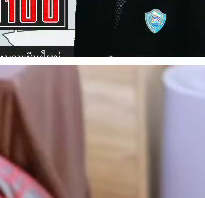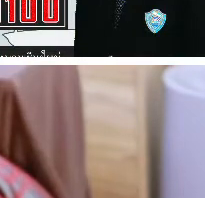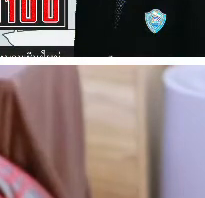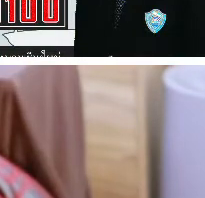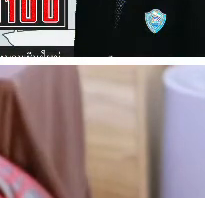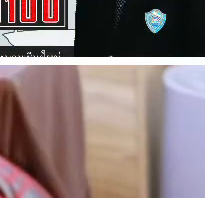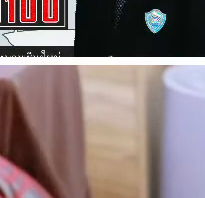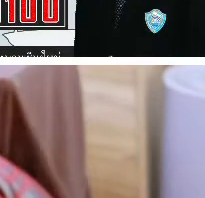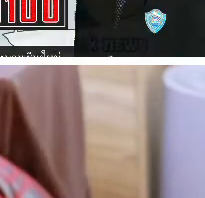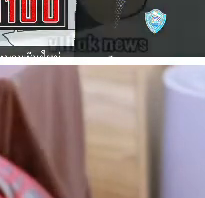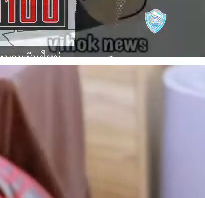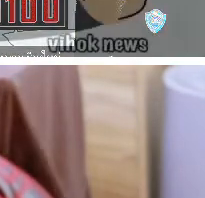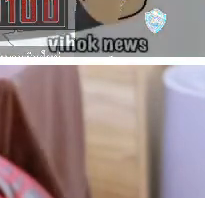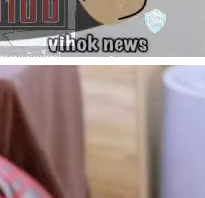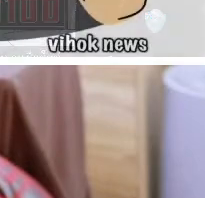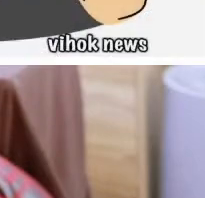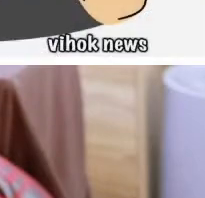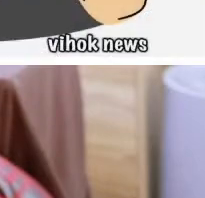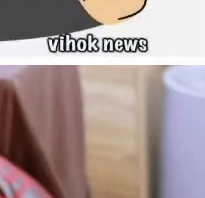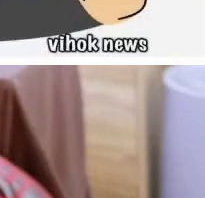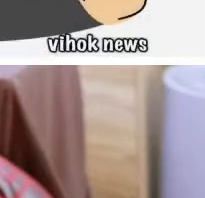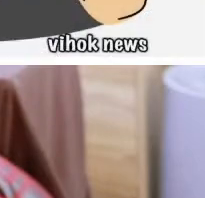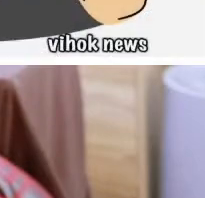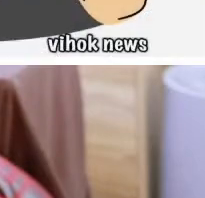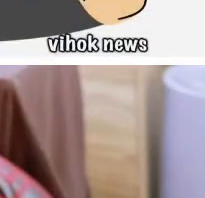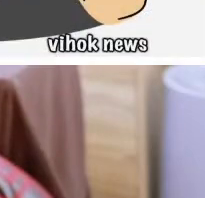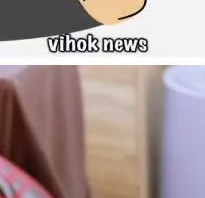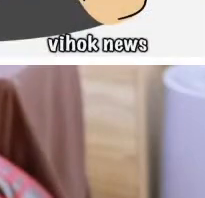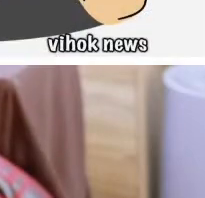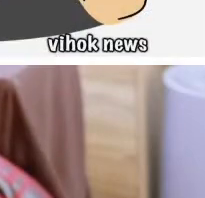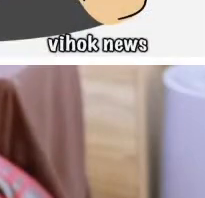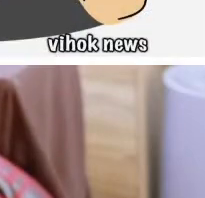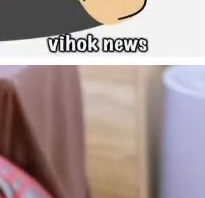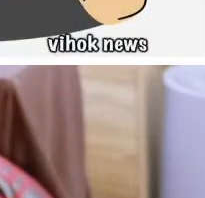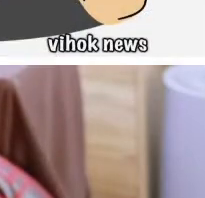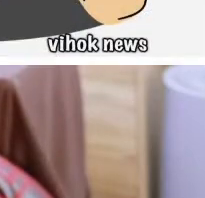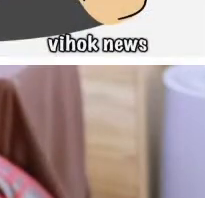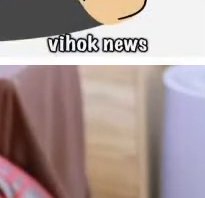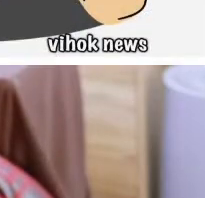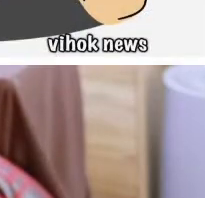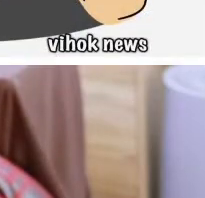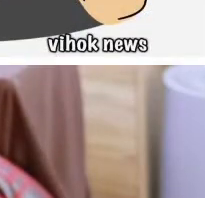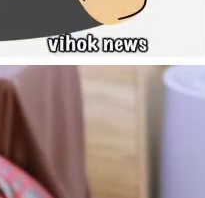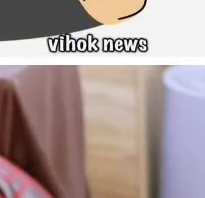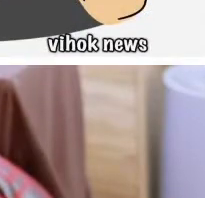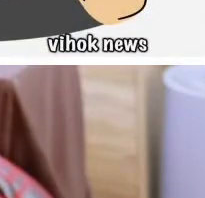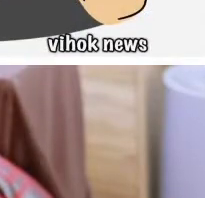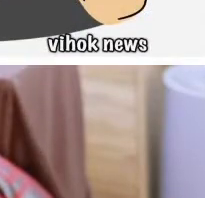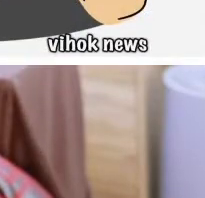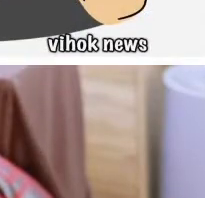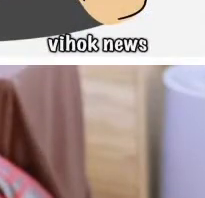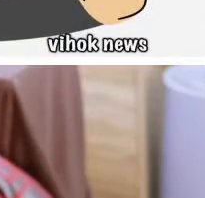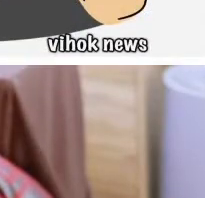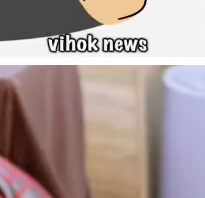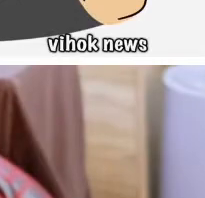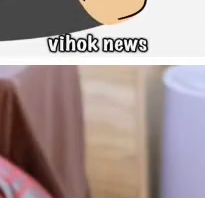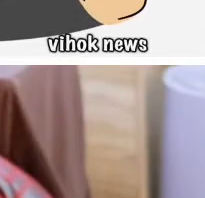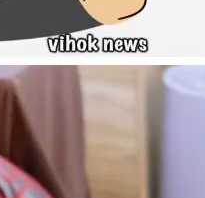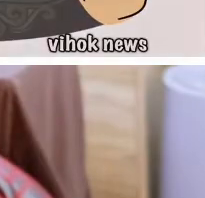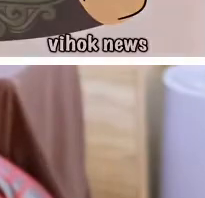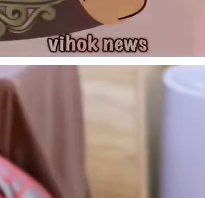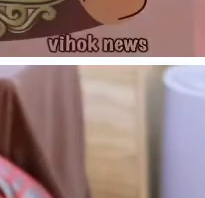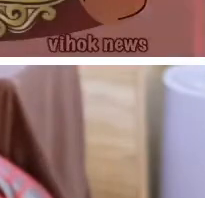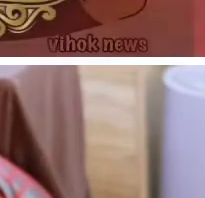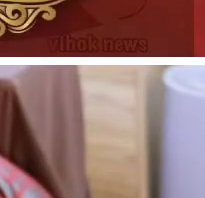ราะโควิด-19 มันมาจากนอกประเทศไม่ได้มาจากในประเทศนะครับนั่นหมายความว่าการบ้านใหญ่ของเราที่บอกทำในประเทศที่ว่ายาก